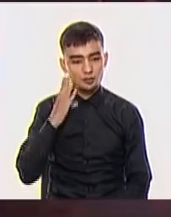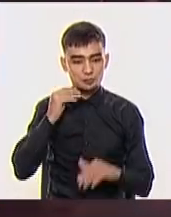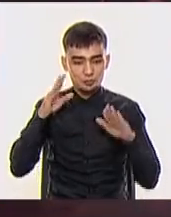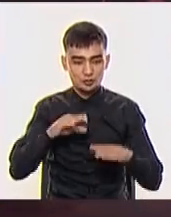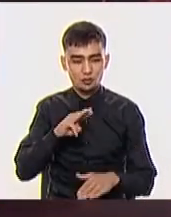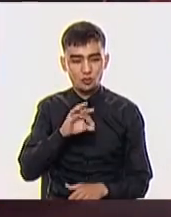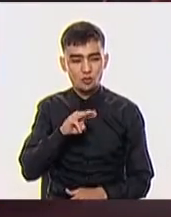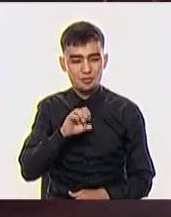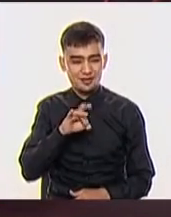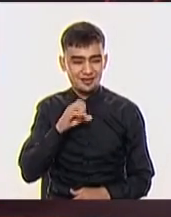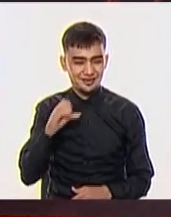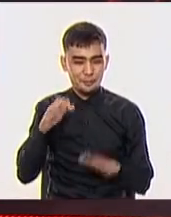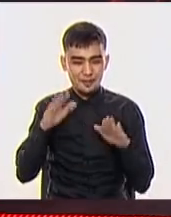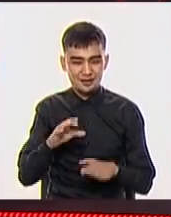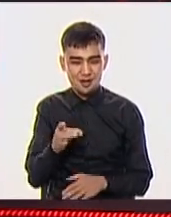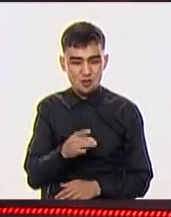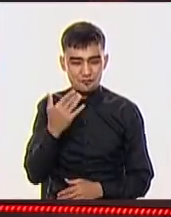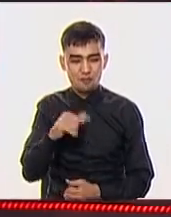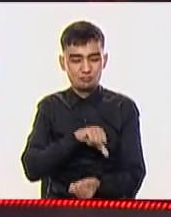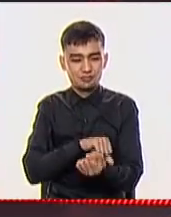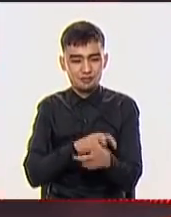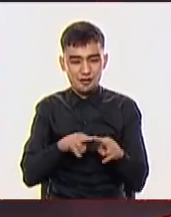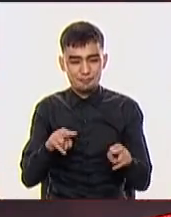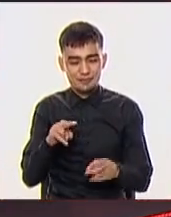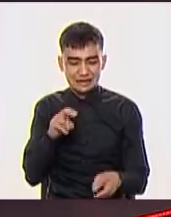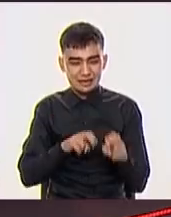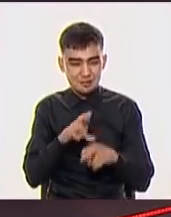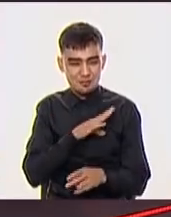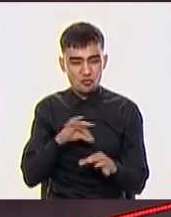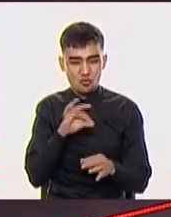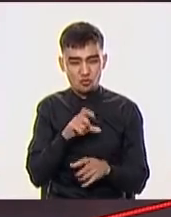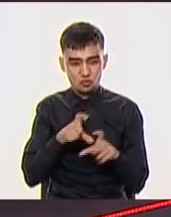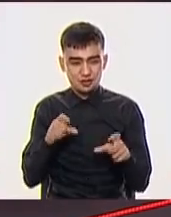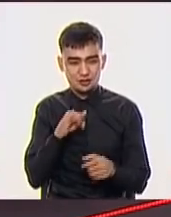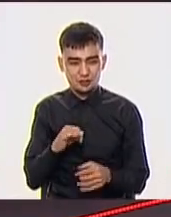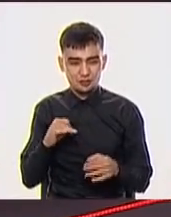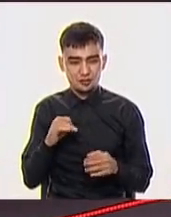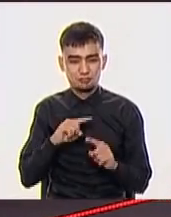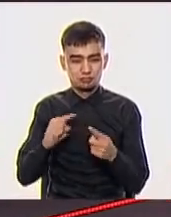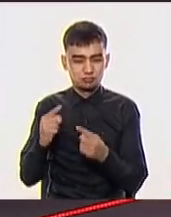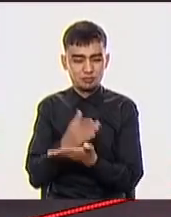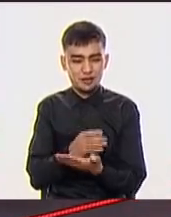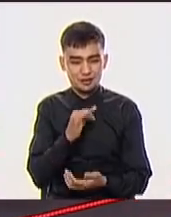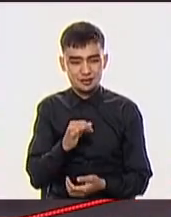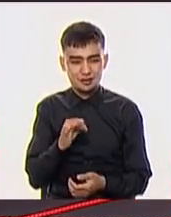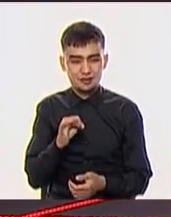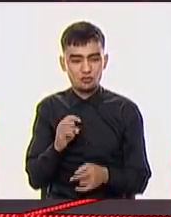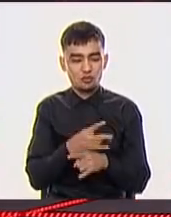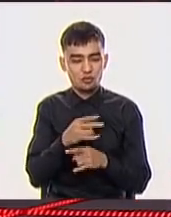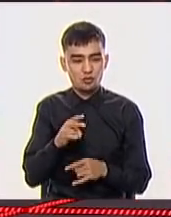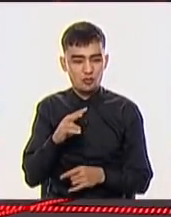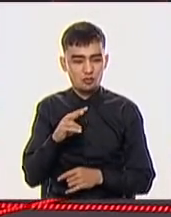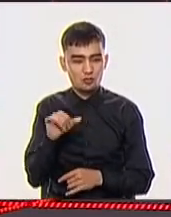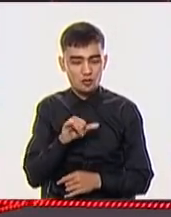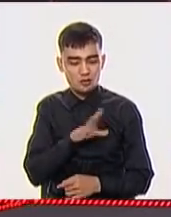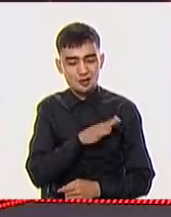Алматыдағы Томирис ықшам ауданының тұрғындары есірткіге ұқсас ұн тағы іздеушілерді әлде шетінен топырлатып ұстап жатыр сенбінің түнінде. Олар